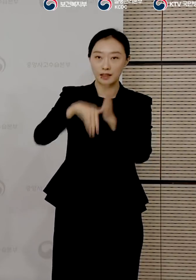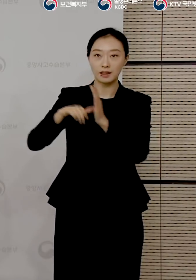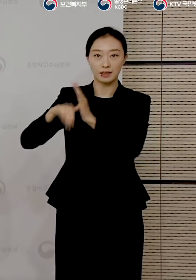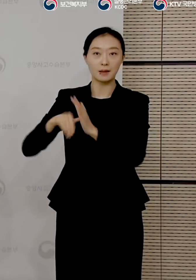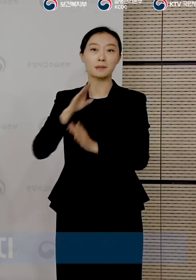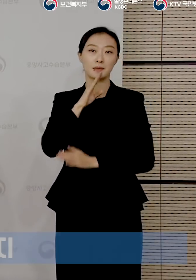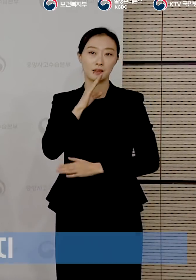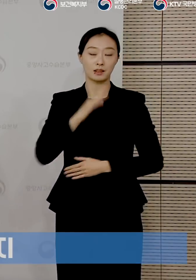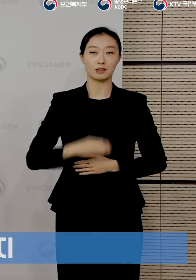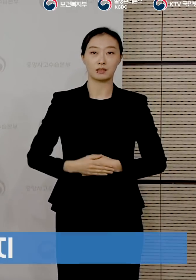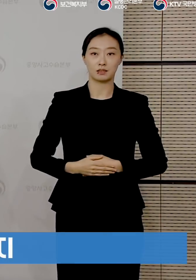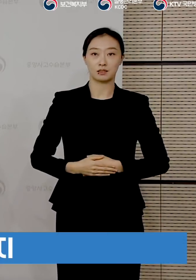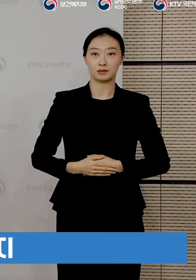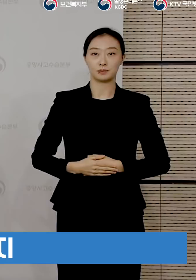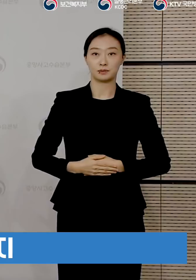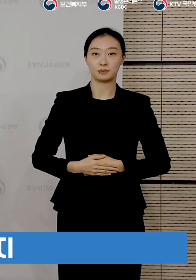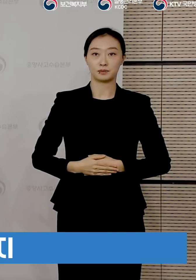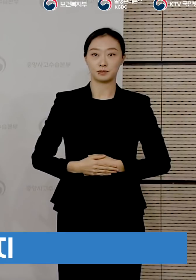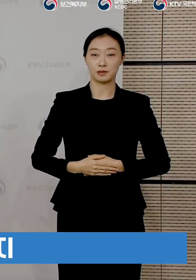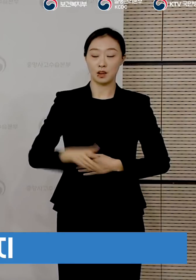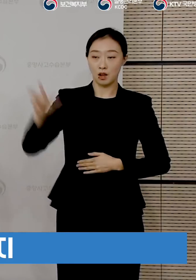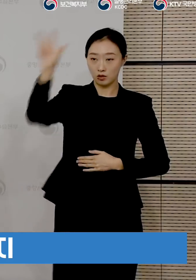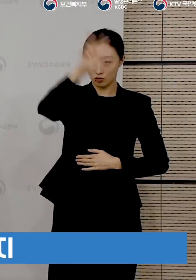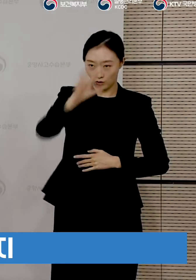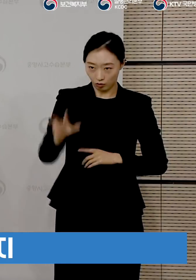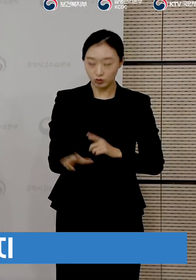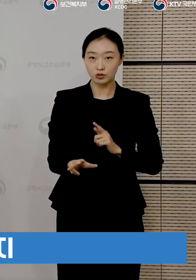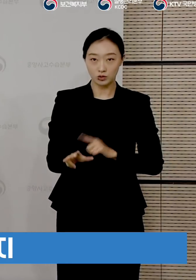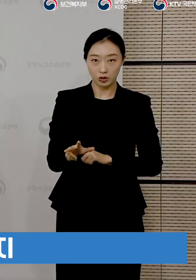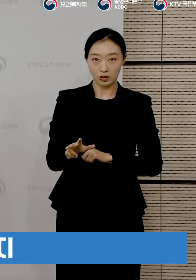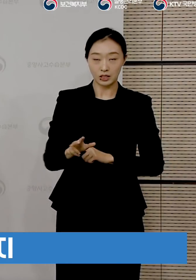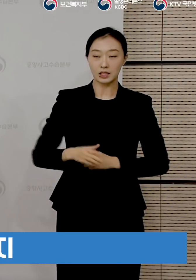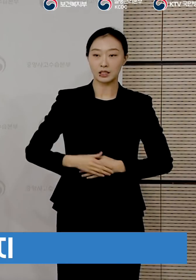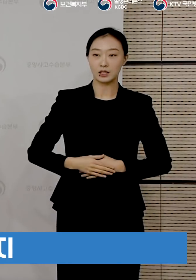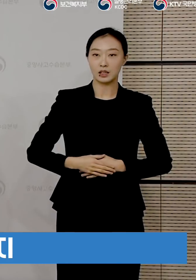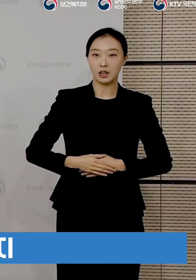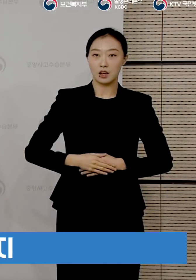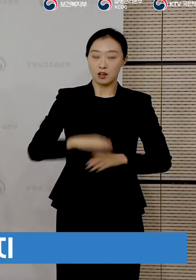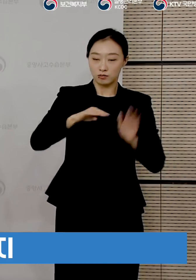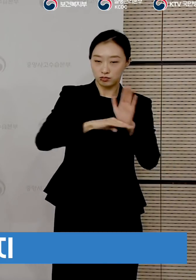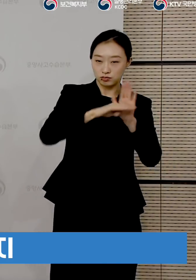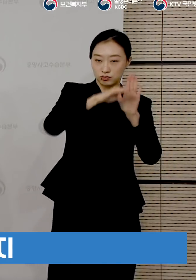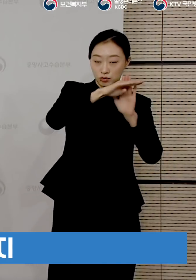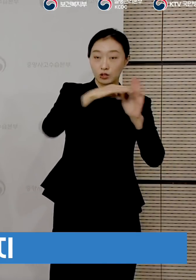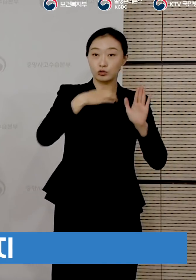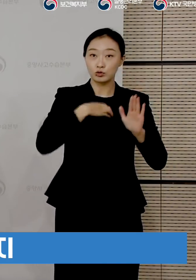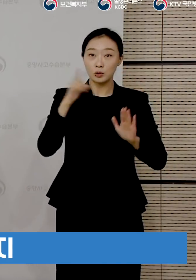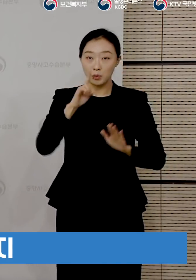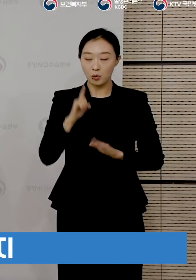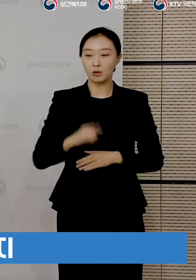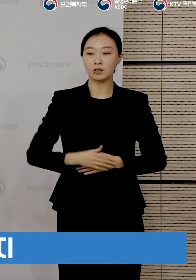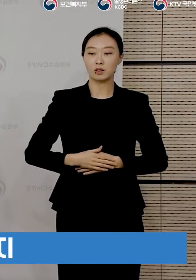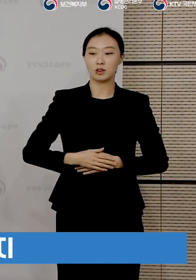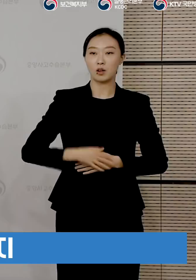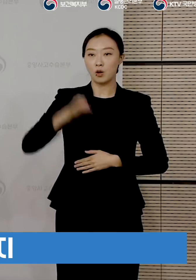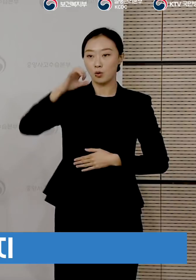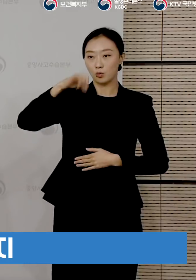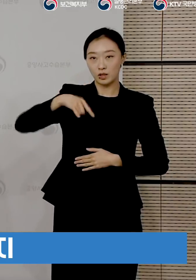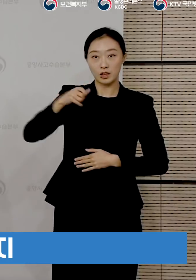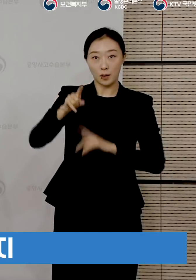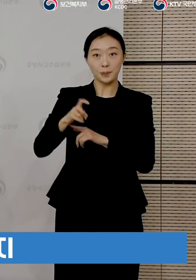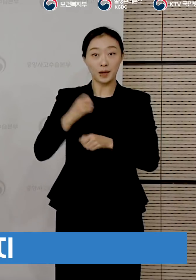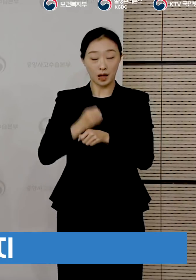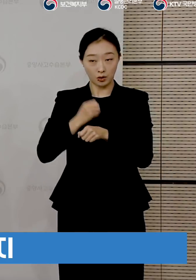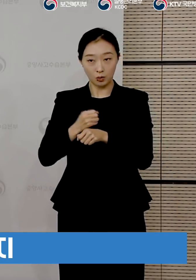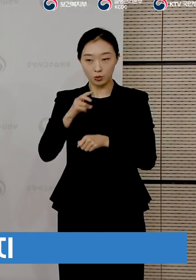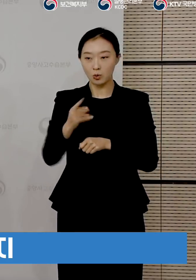있습니다. 따라서 전국적인 대응 수준은 경계 수준을 유지하며 해외 유입 차단과 역학조사를 통한